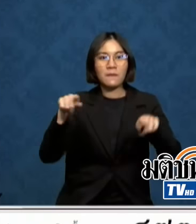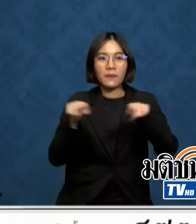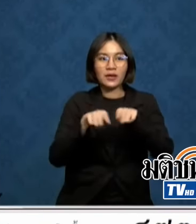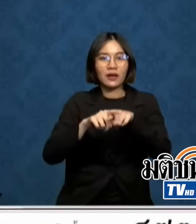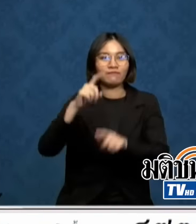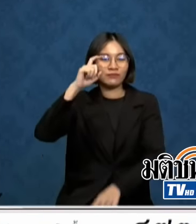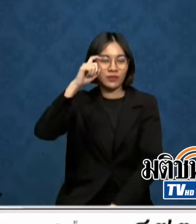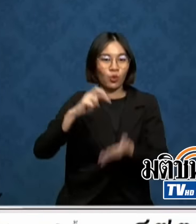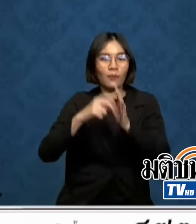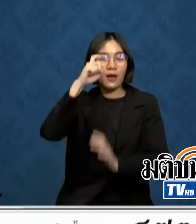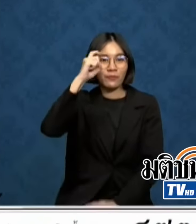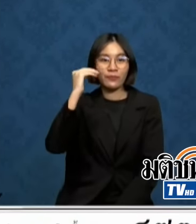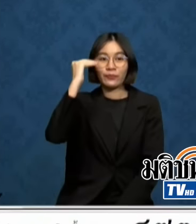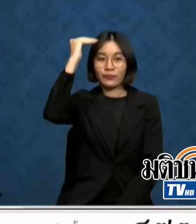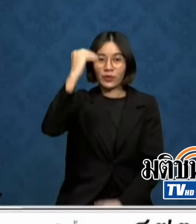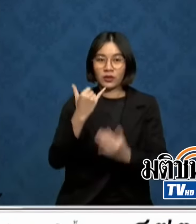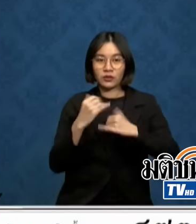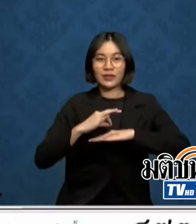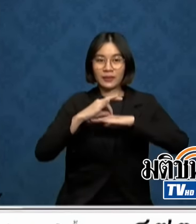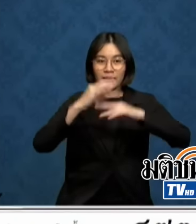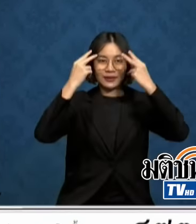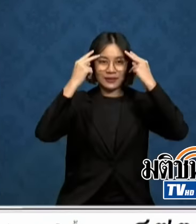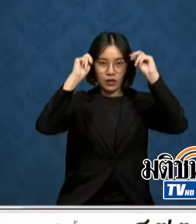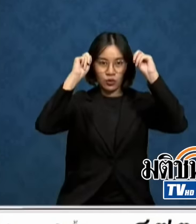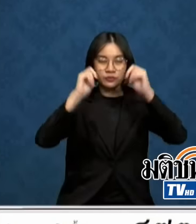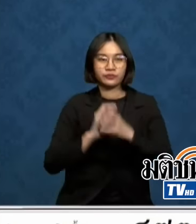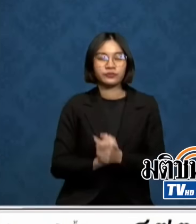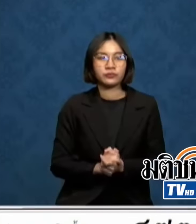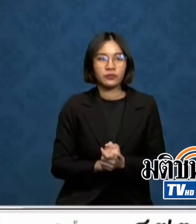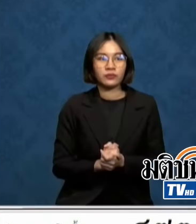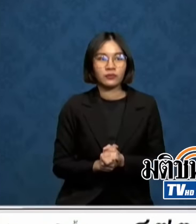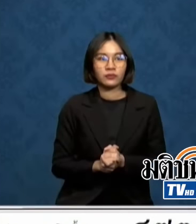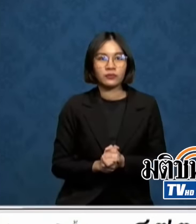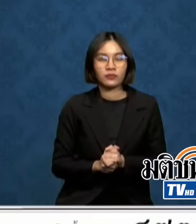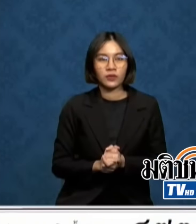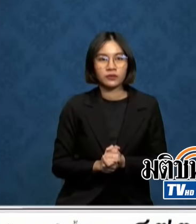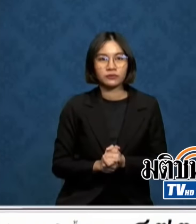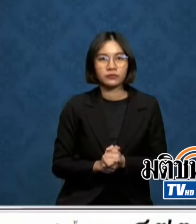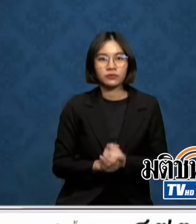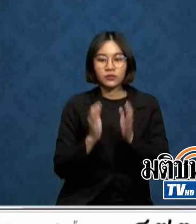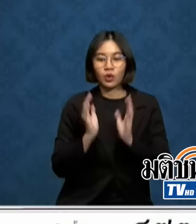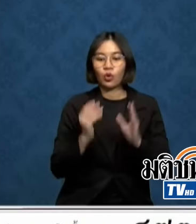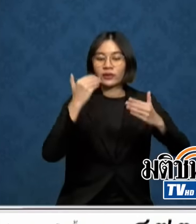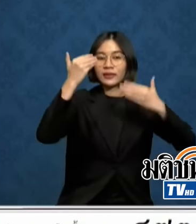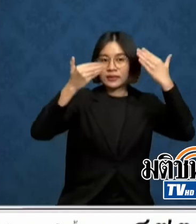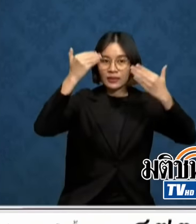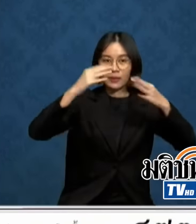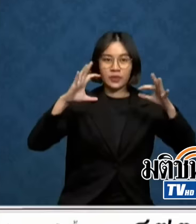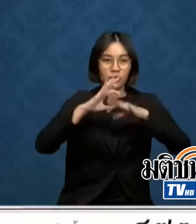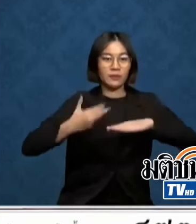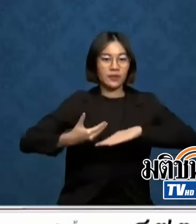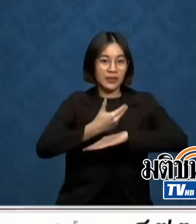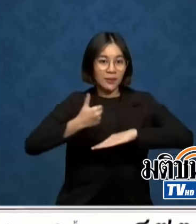นายเศรษฐาทวีสินซึ่งปัจจุบันเป็นนายกรัฐมนตรีและแน่นอนครับท่านประธานครับนักกิจกรรมทางการ